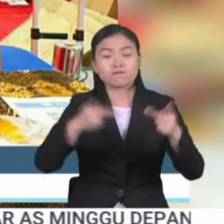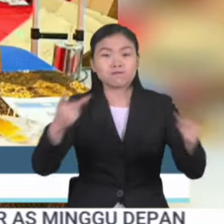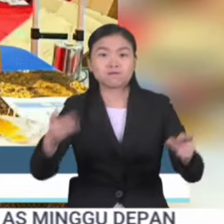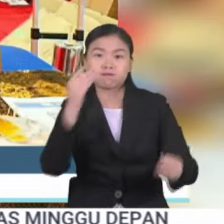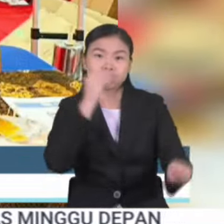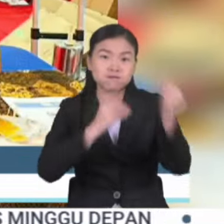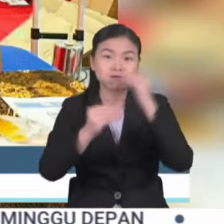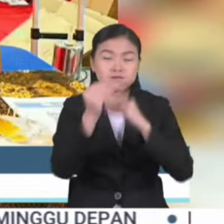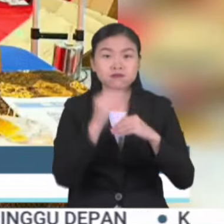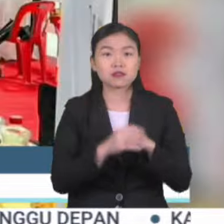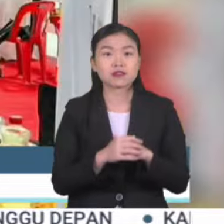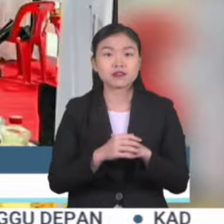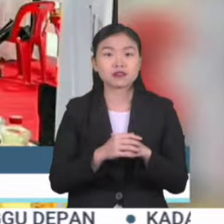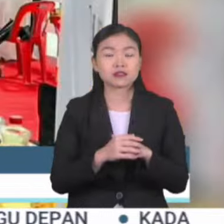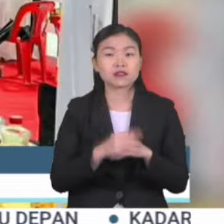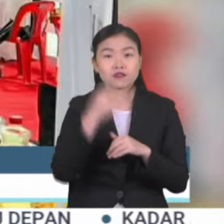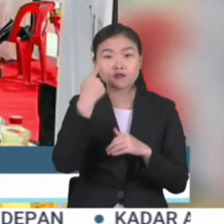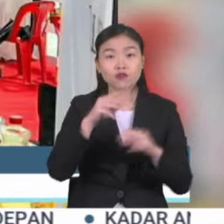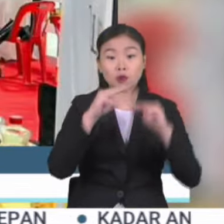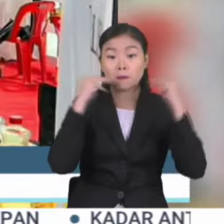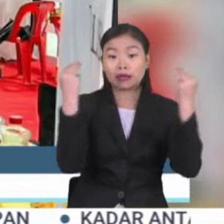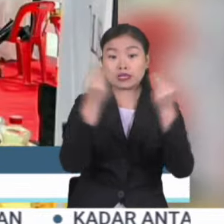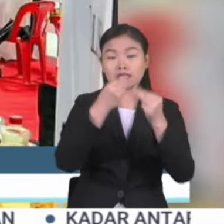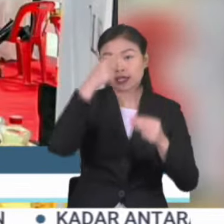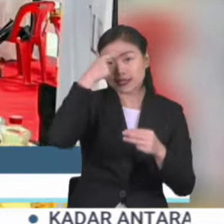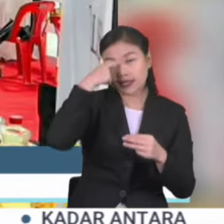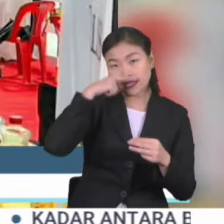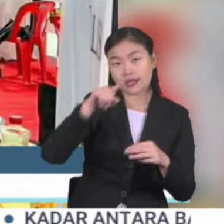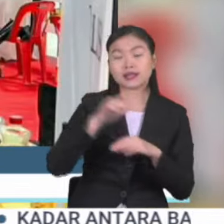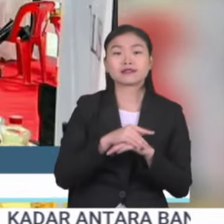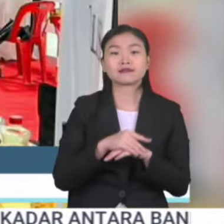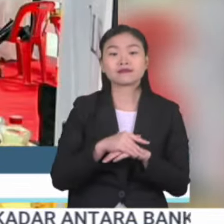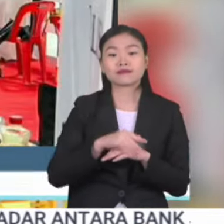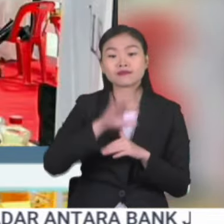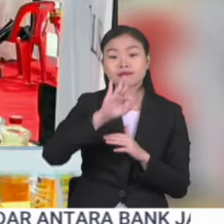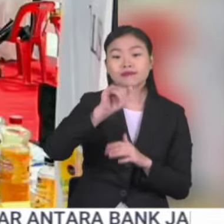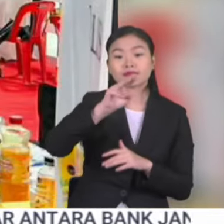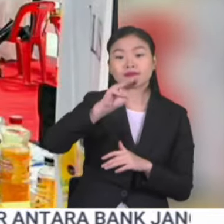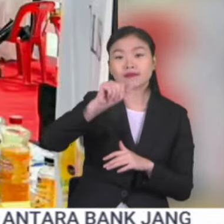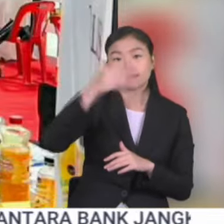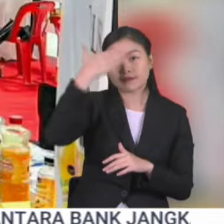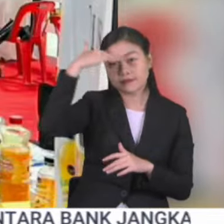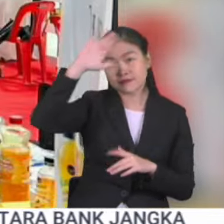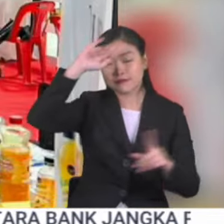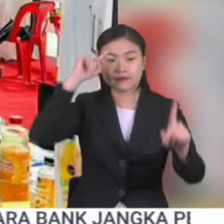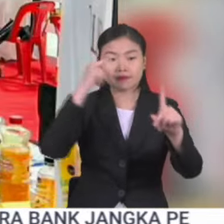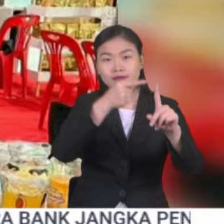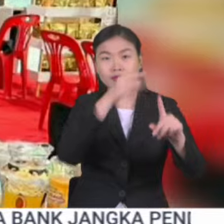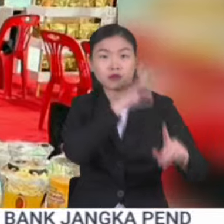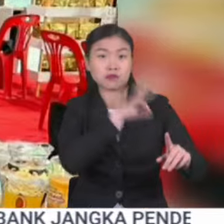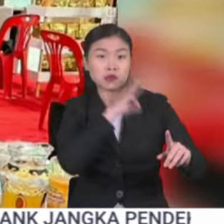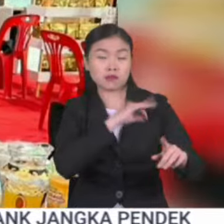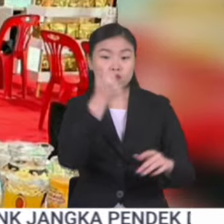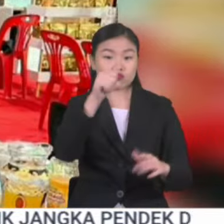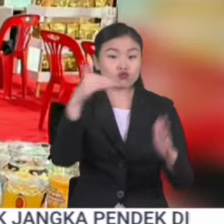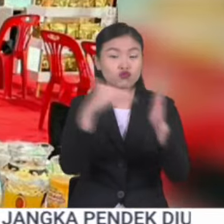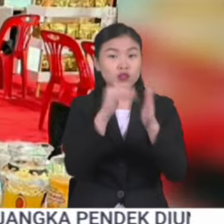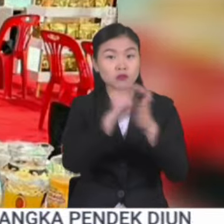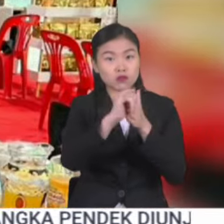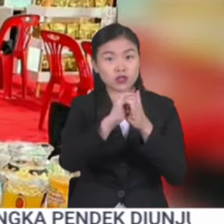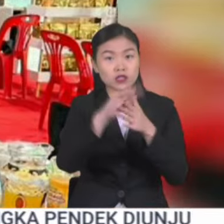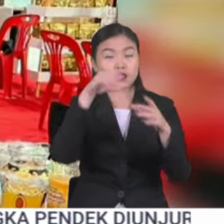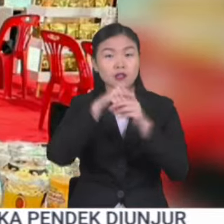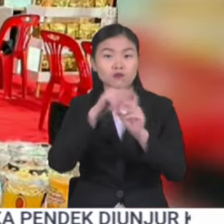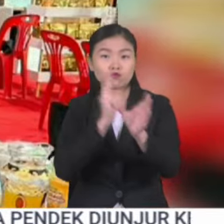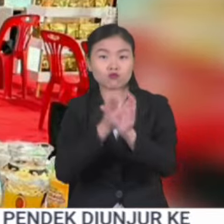kecil dan sederhana kepada masyarakat di Pattani dan pelancongnya. Pihak Pharma Perlis menyasarkan pendapatan sehingga RM10,000 dalam